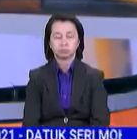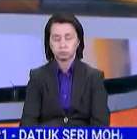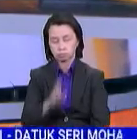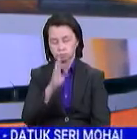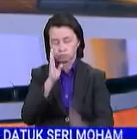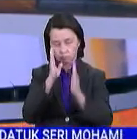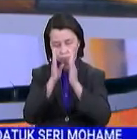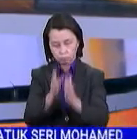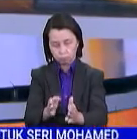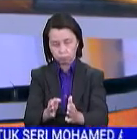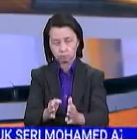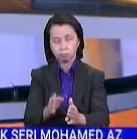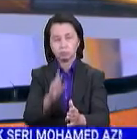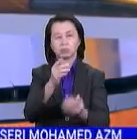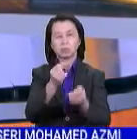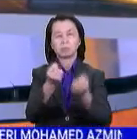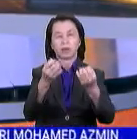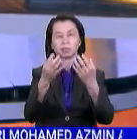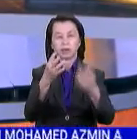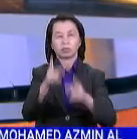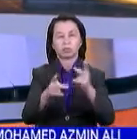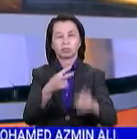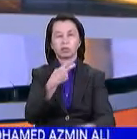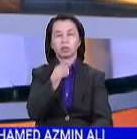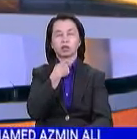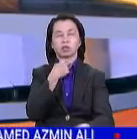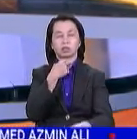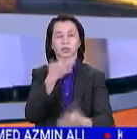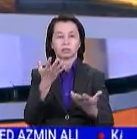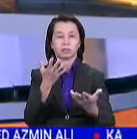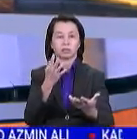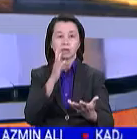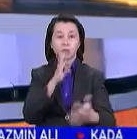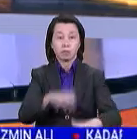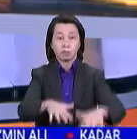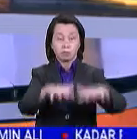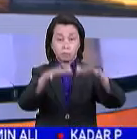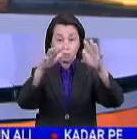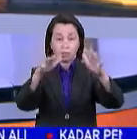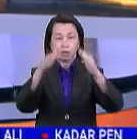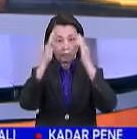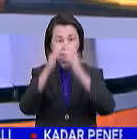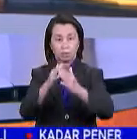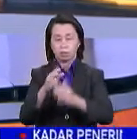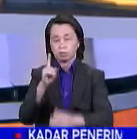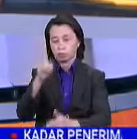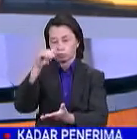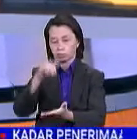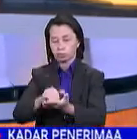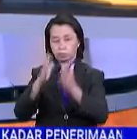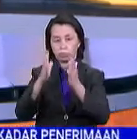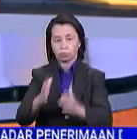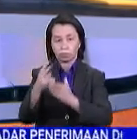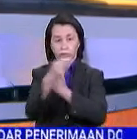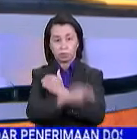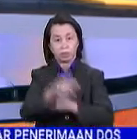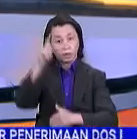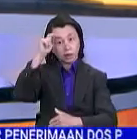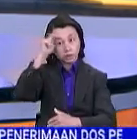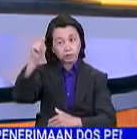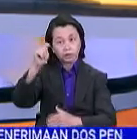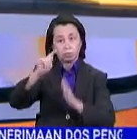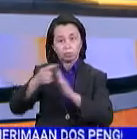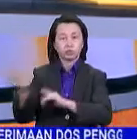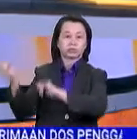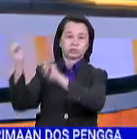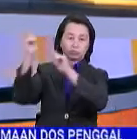prihatin dengan nasib seribuan penduduk terjejas banjir di Pahang. Lebih 1,000 sukarelawan dari Khidmat Malaysia Negeri Terengganu